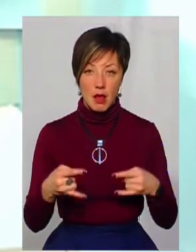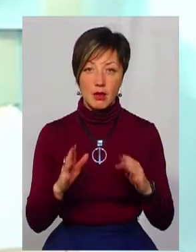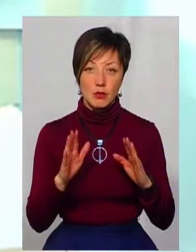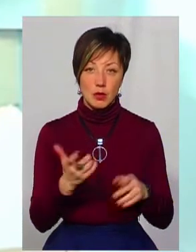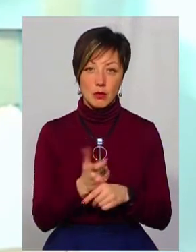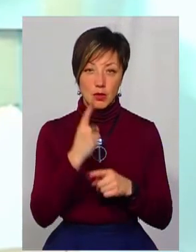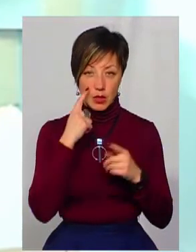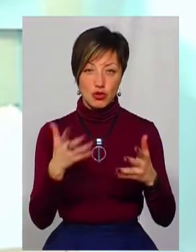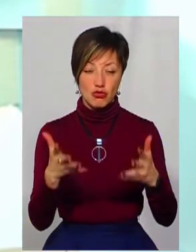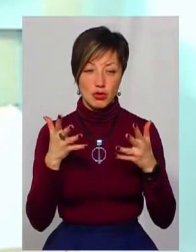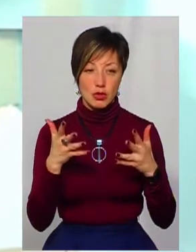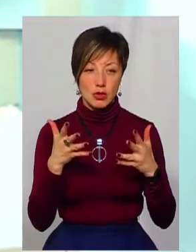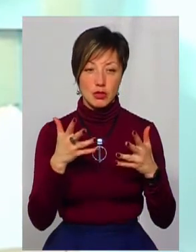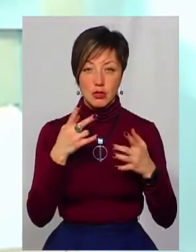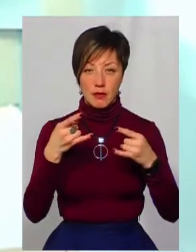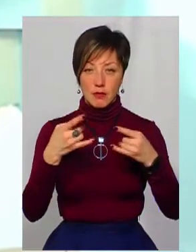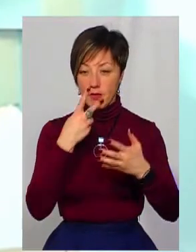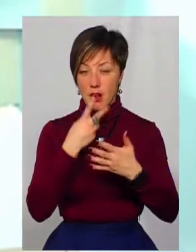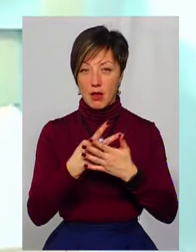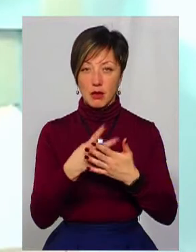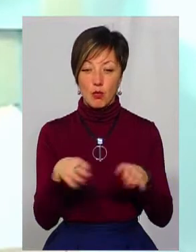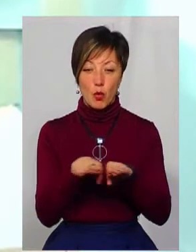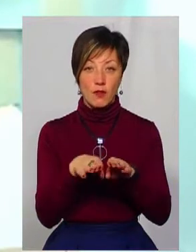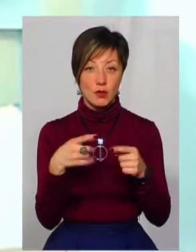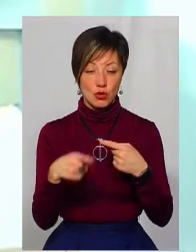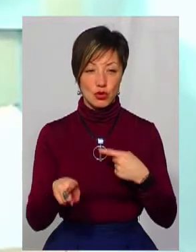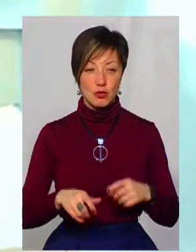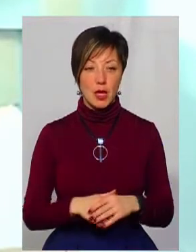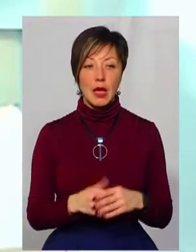будуть набагато чіткіше виглядати на фоні всіх